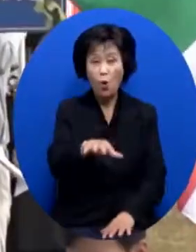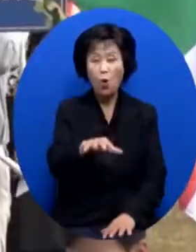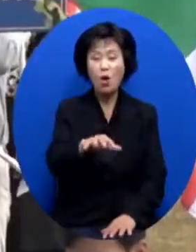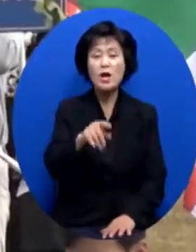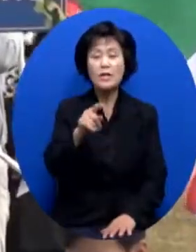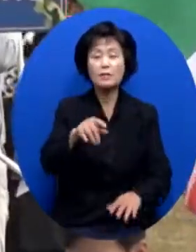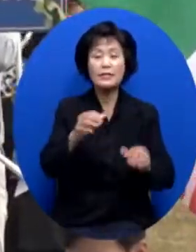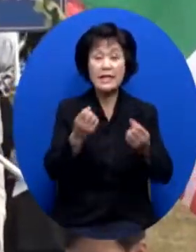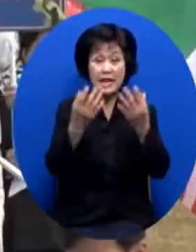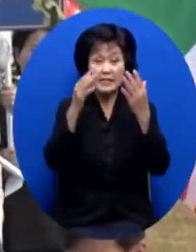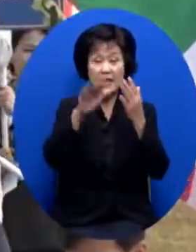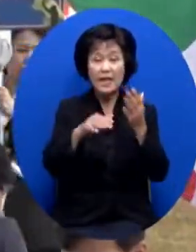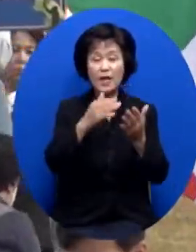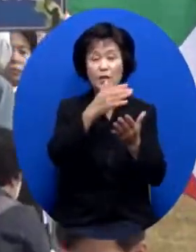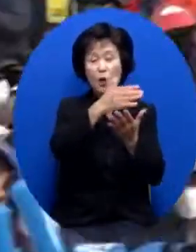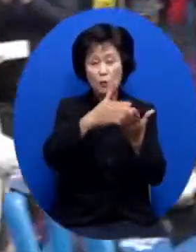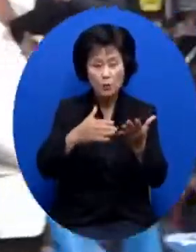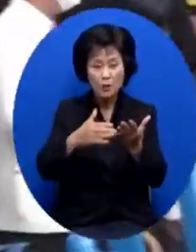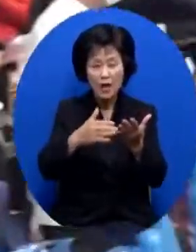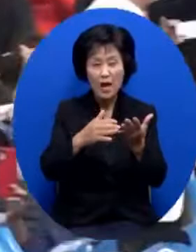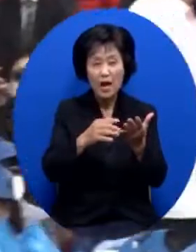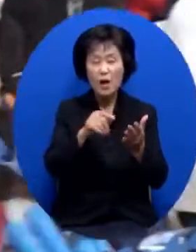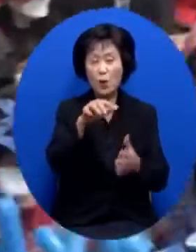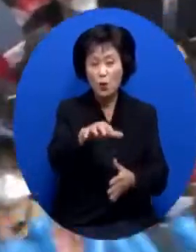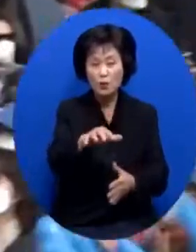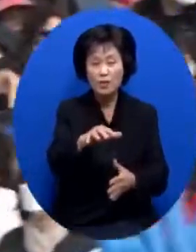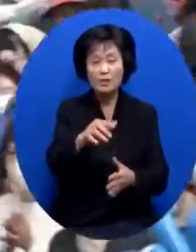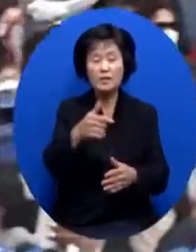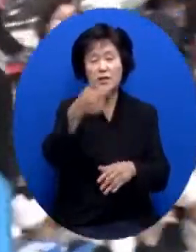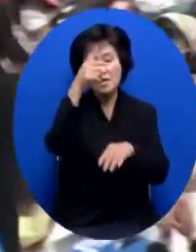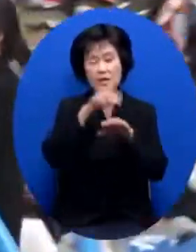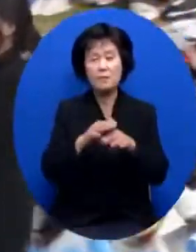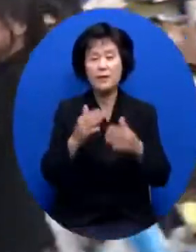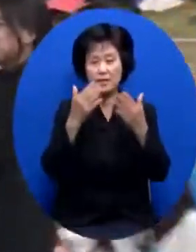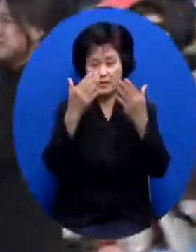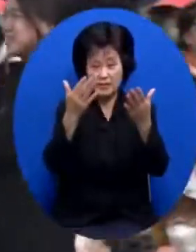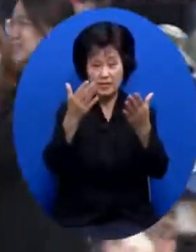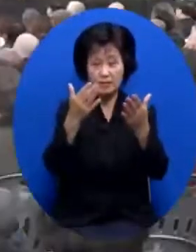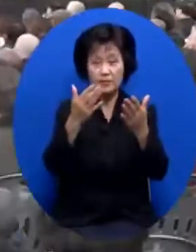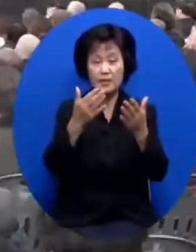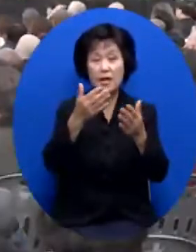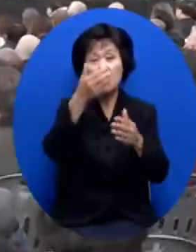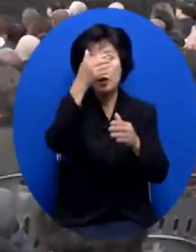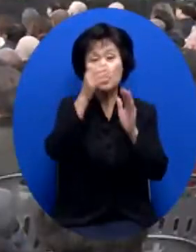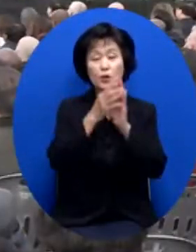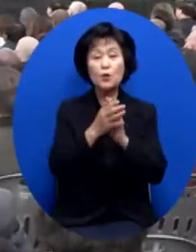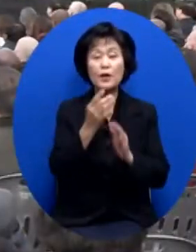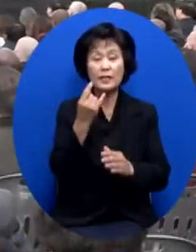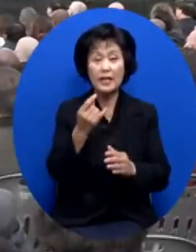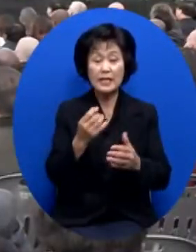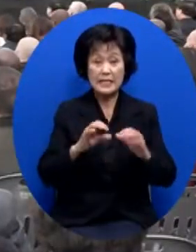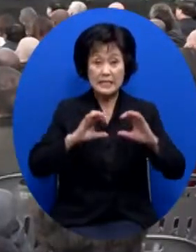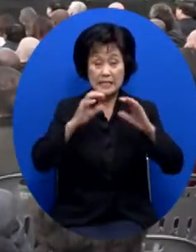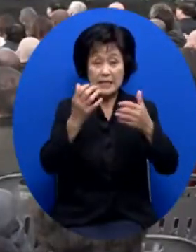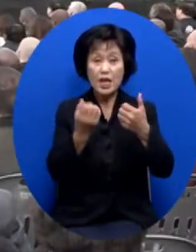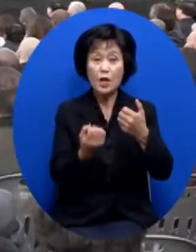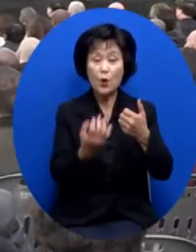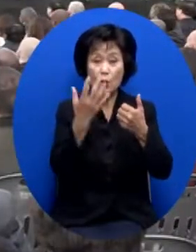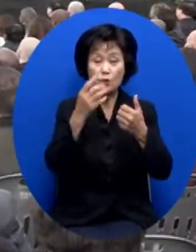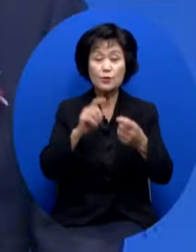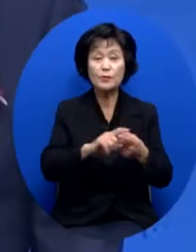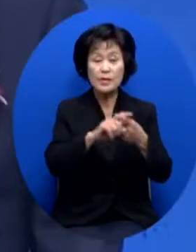행사는 분단의 상징인 곳에서 열렸다는 점에서 의미가 있습니다. 기도회에서는 세계 오순절 협회와 기독교 대한 하나님의